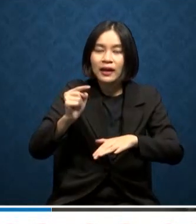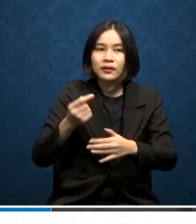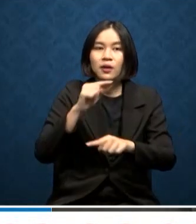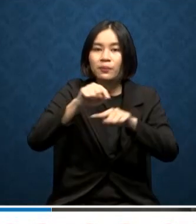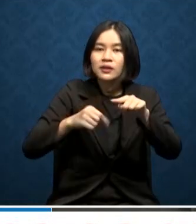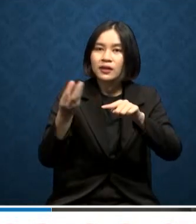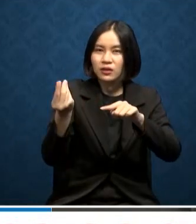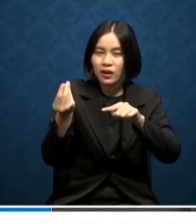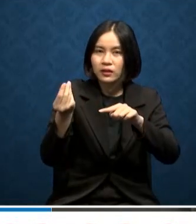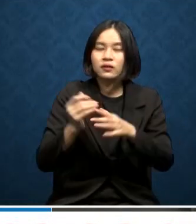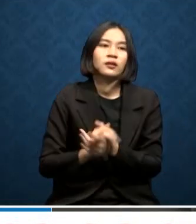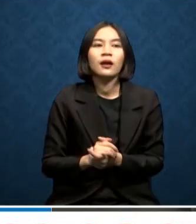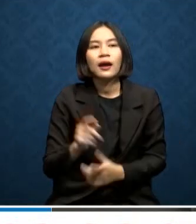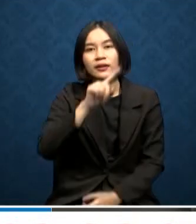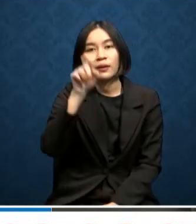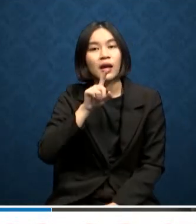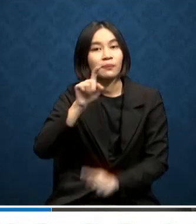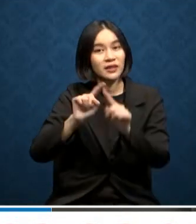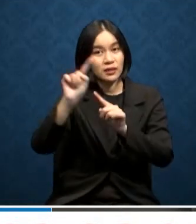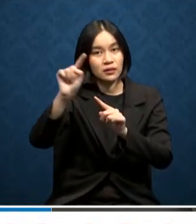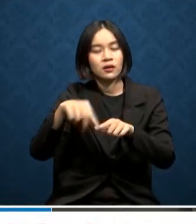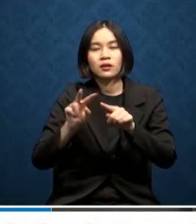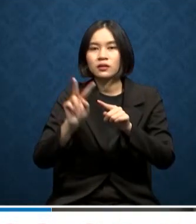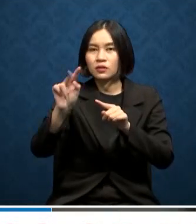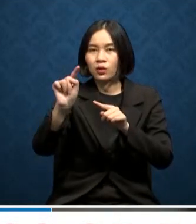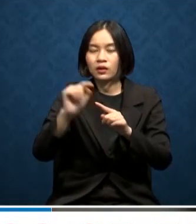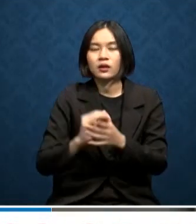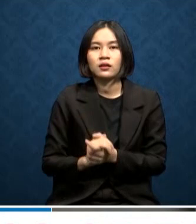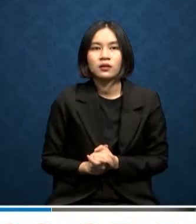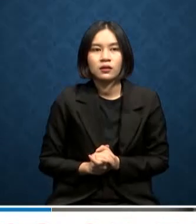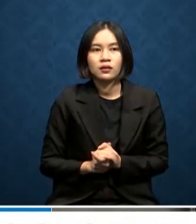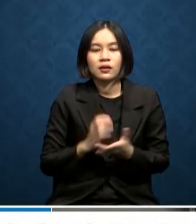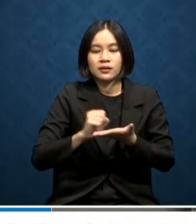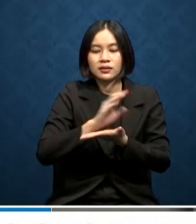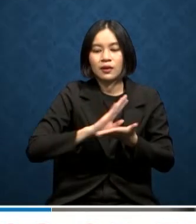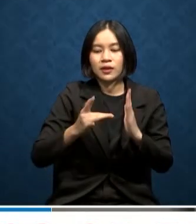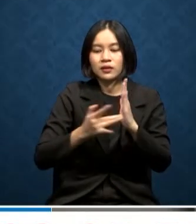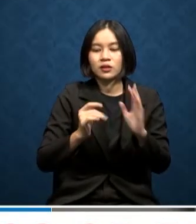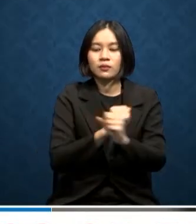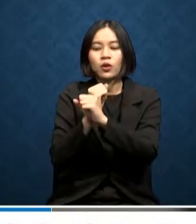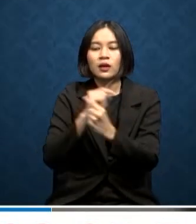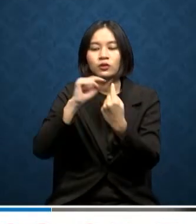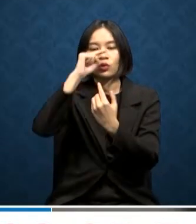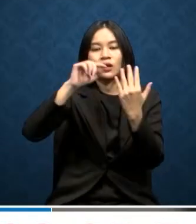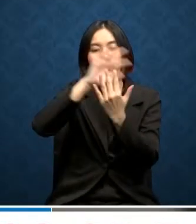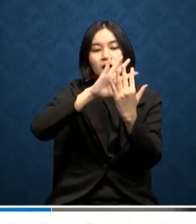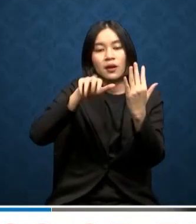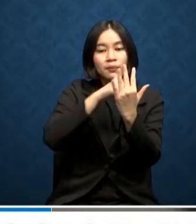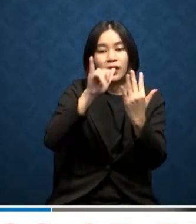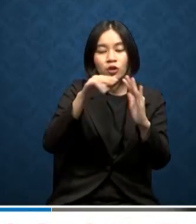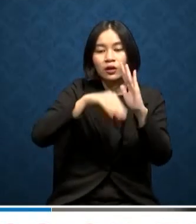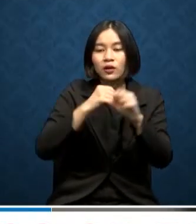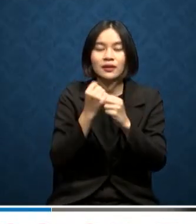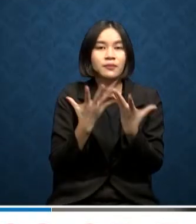าไหร่นะครับอันนี้คำถามแรกคำถามที่สองก็คือว่าสถาบันเทคโนโลยีป้องกันประเทศมียุทธศาสตร์อย่างไรบ้